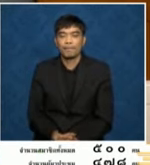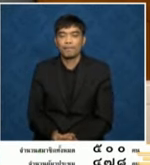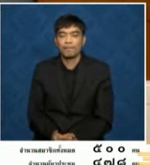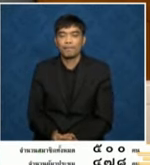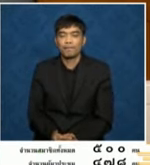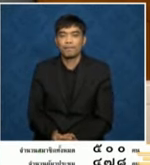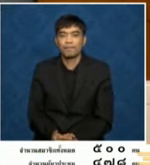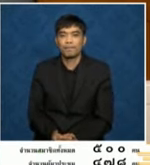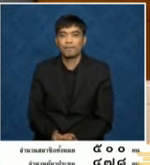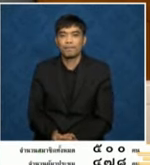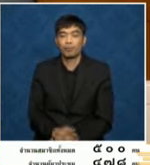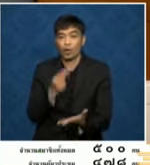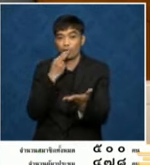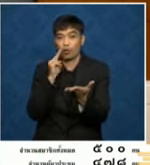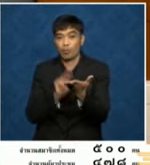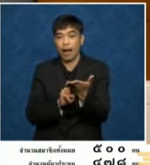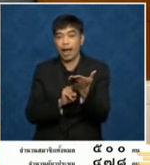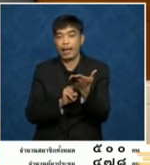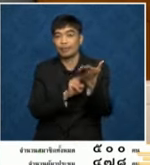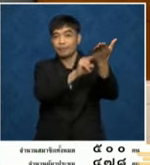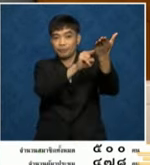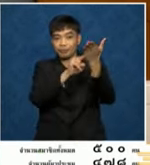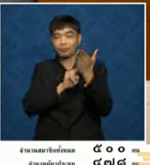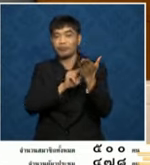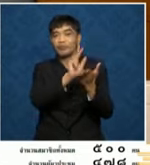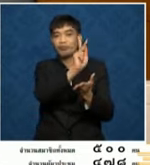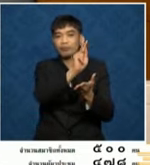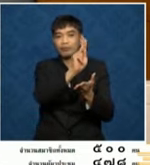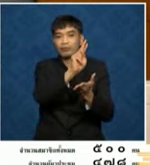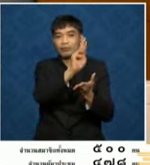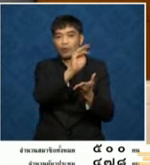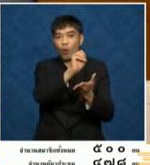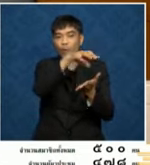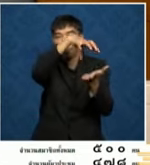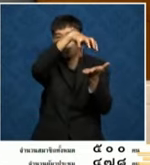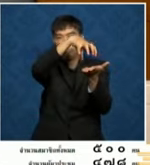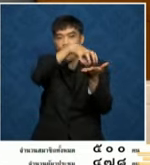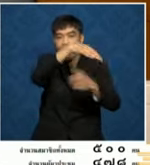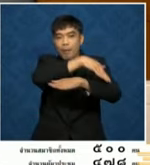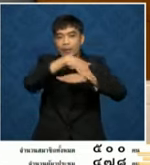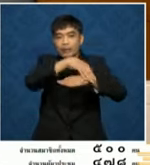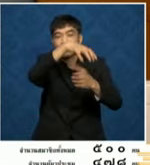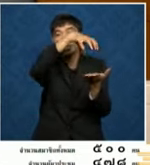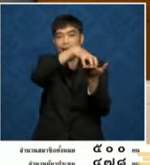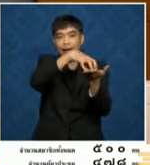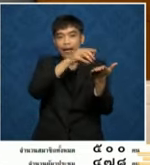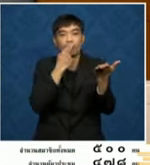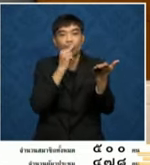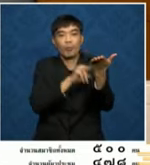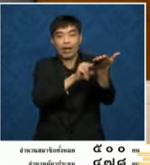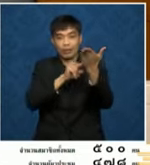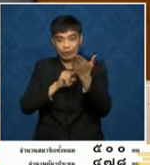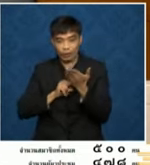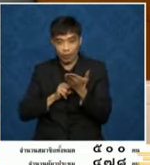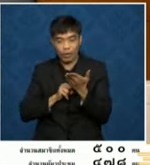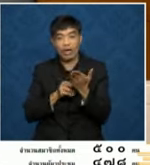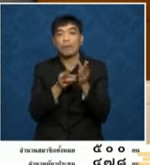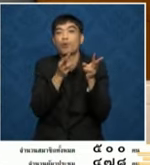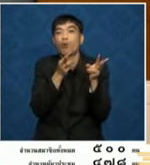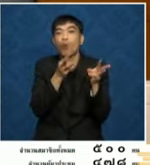ประกอบกับหนังสือครับจากกรมบัญชีกลางครับซึ่งอันนี้เป็นแนวทางปฏิบัติซึ่งถ้าท่านเพื่อนสมาชิกท่านใดได้เค